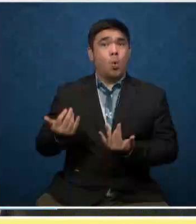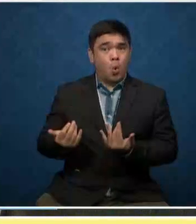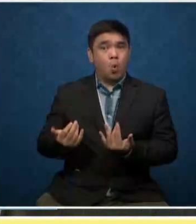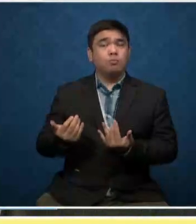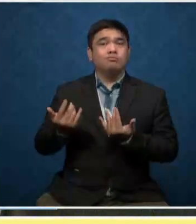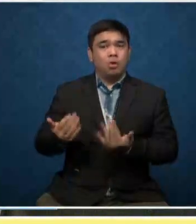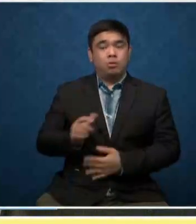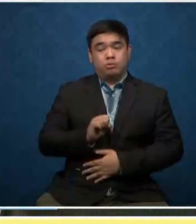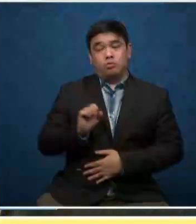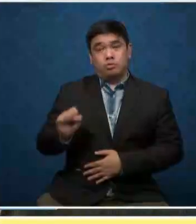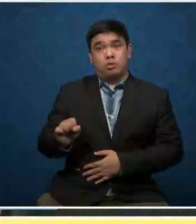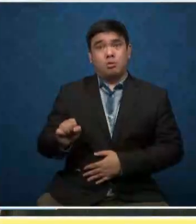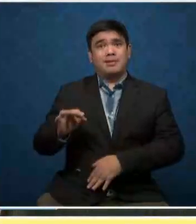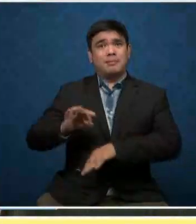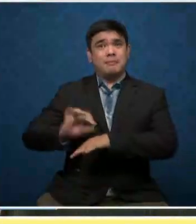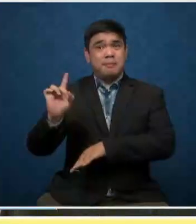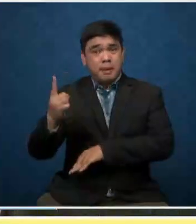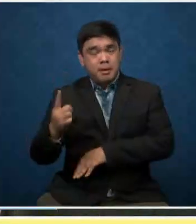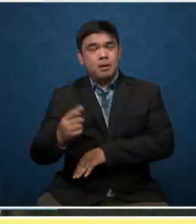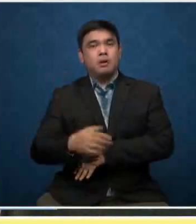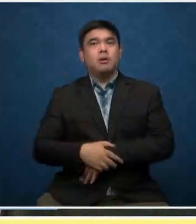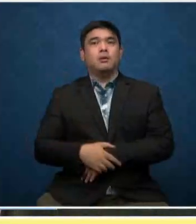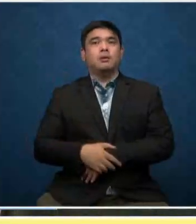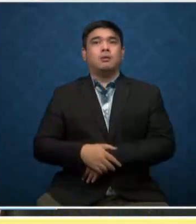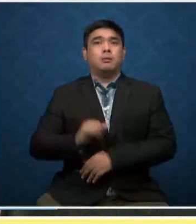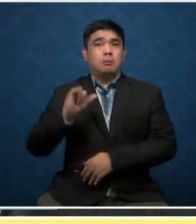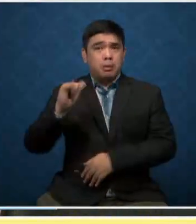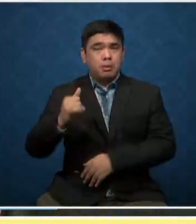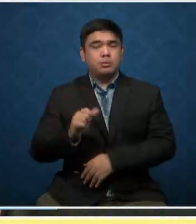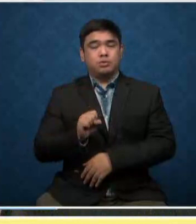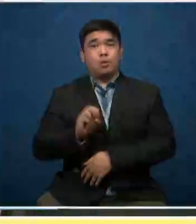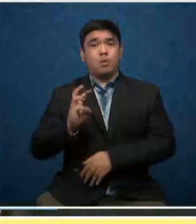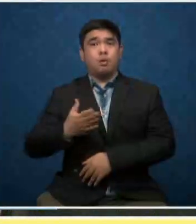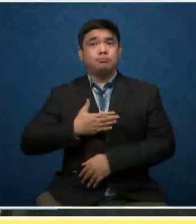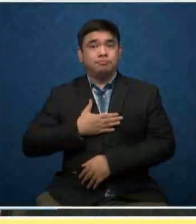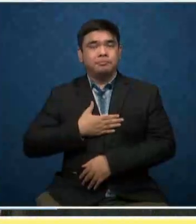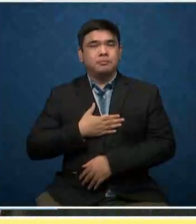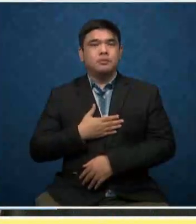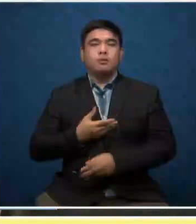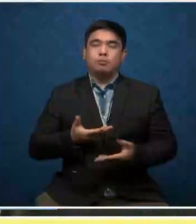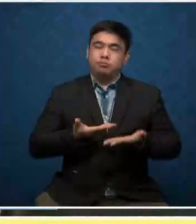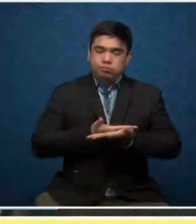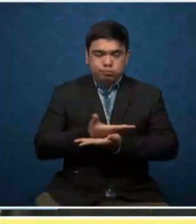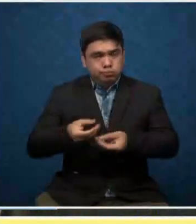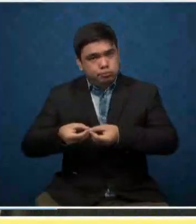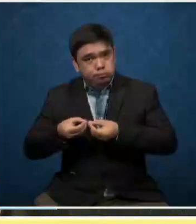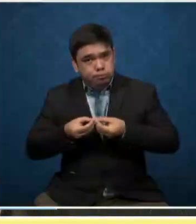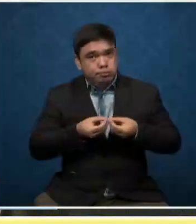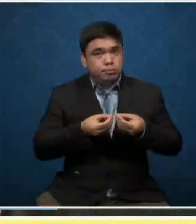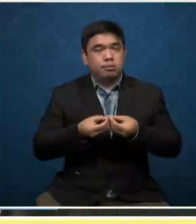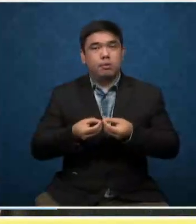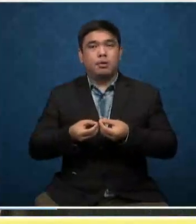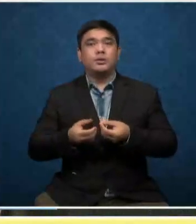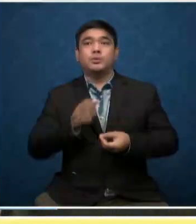สสชุดใหม่นะครับแล้วก็ทางสภเองเนี่ยก็จะต้องพิจารณาไปตามญัตติถ้าหากว่ามันเกิดขึ้น